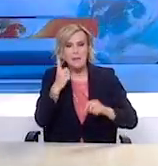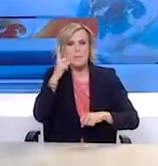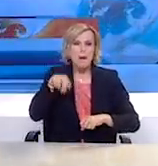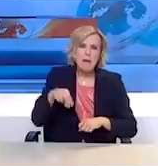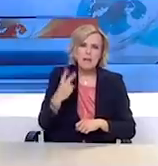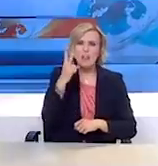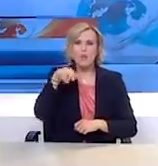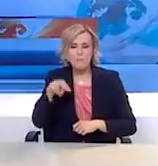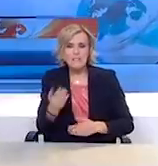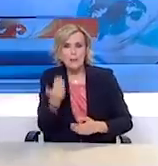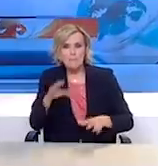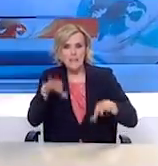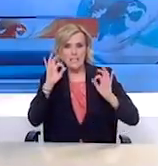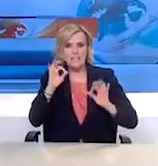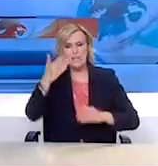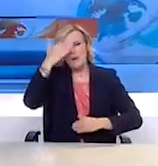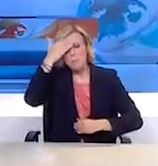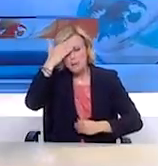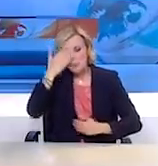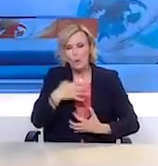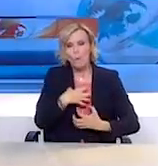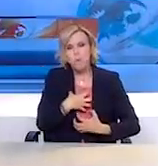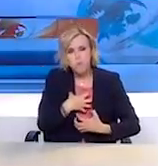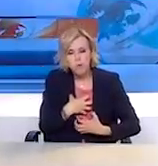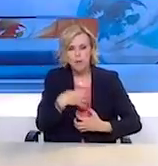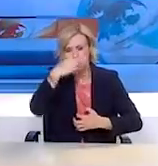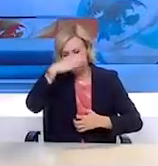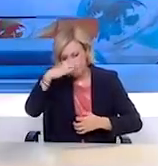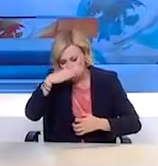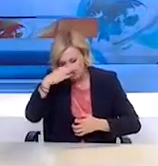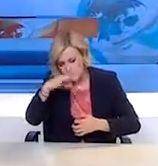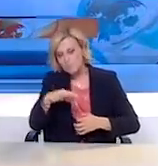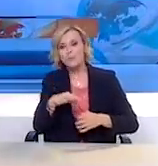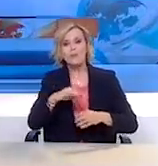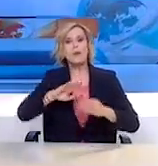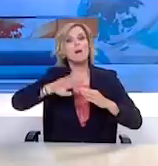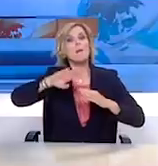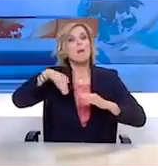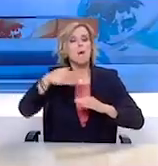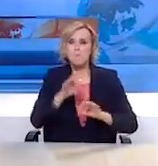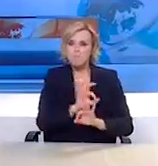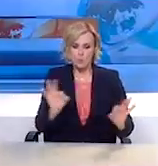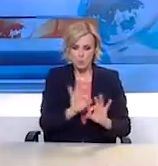πριν εμφανίσει τα συμπτώματα, γιατί παίρνει πέντε μέρες τον εμβάζεις και μετά μπορεί να πάρει μερικές μέρες να εμφανίσει τα συμπτώματα.